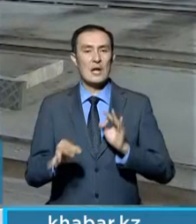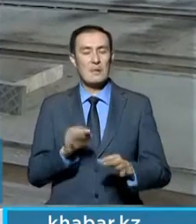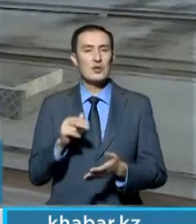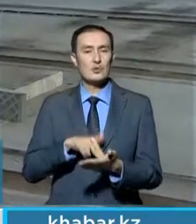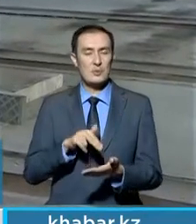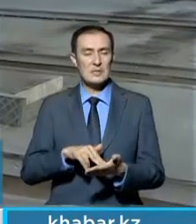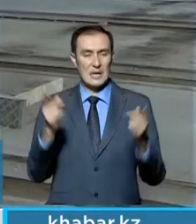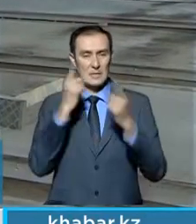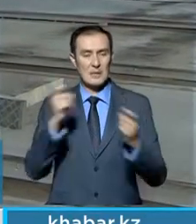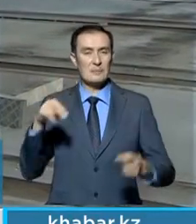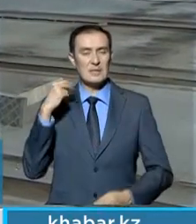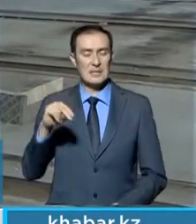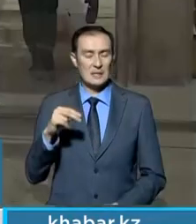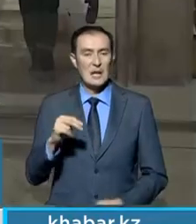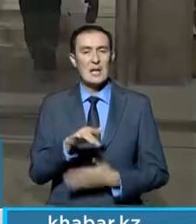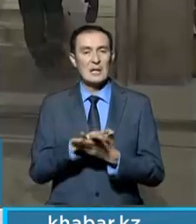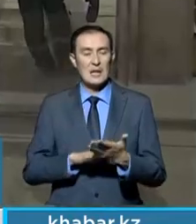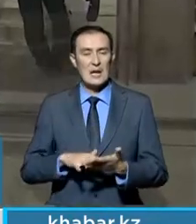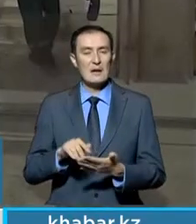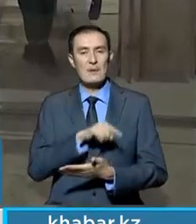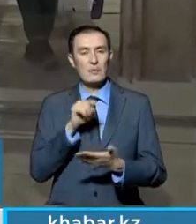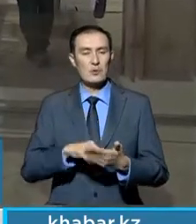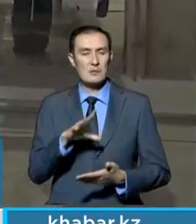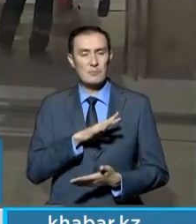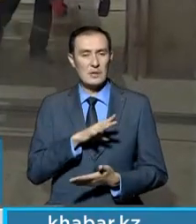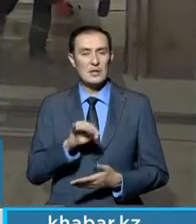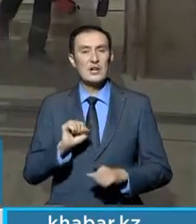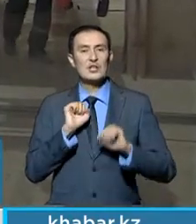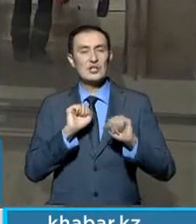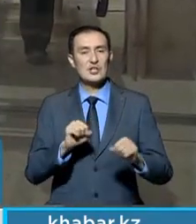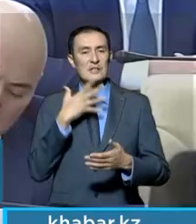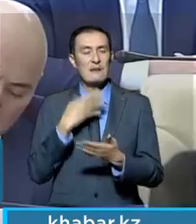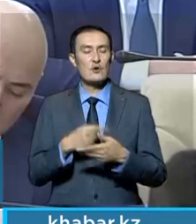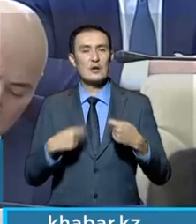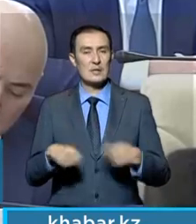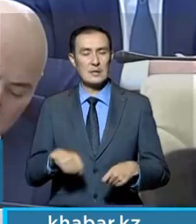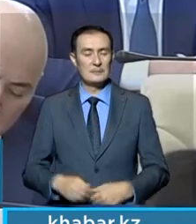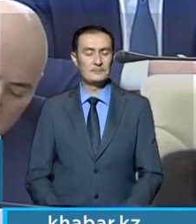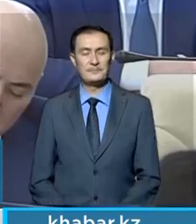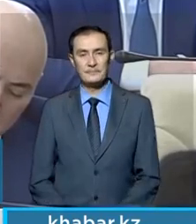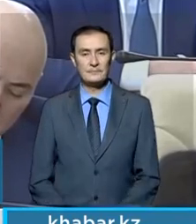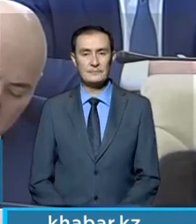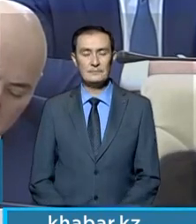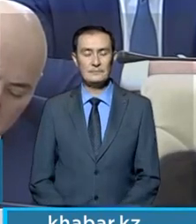ценам, отметил президент. Далее он затронул вопрос защиты внутреннего рынка.